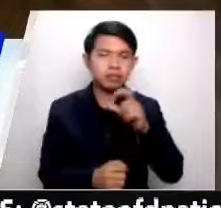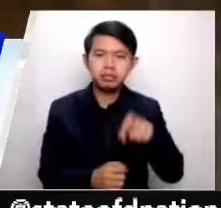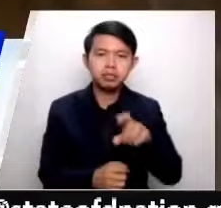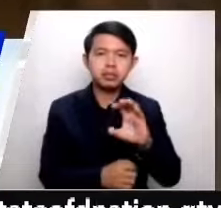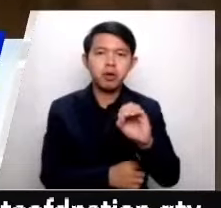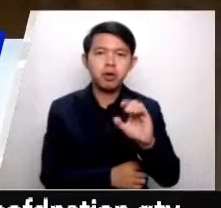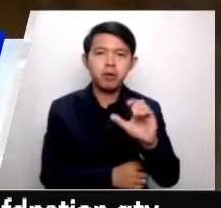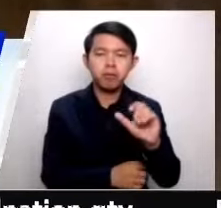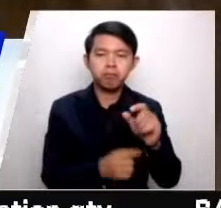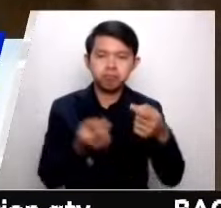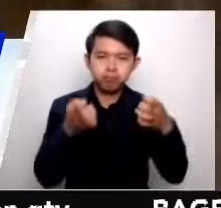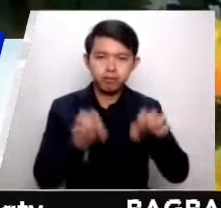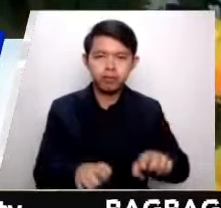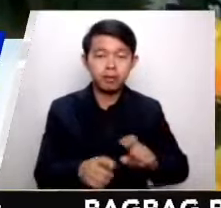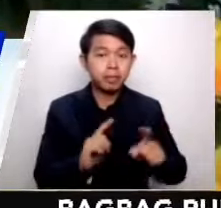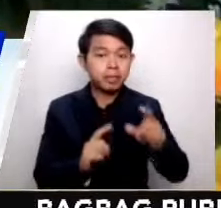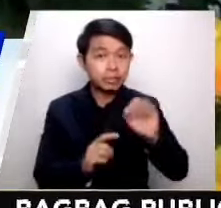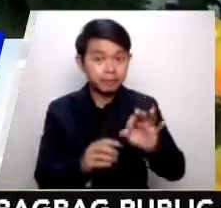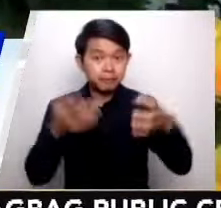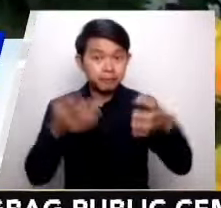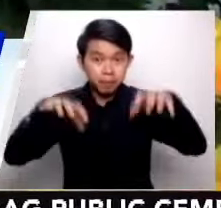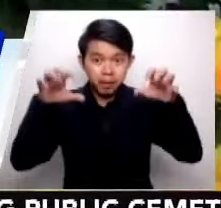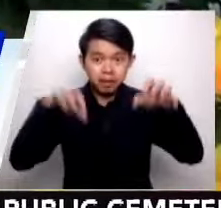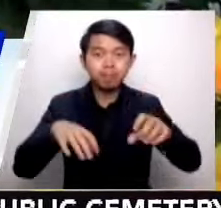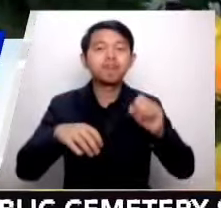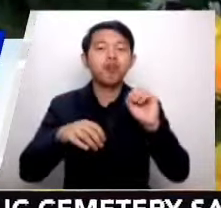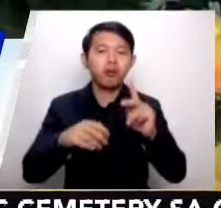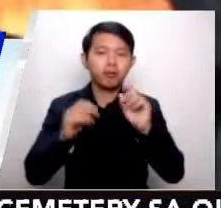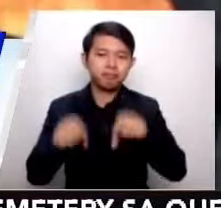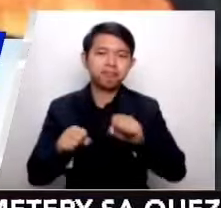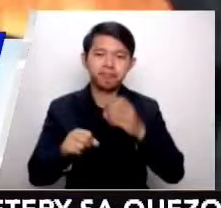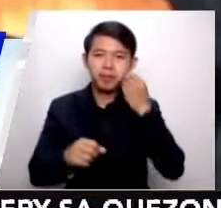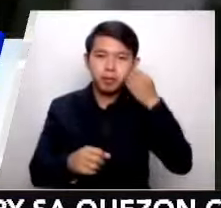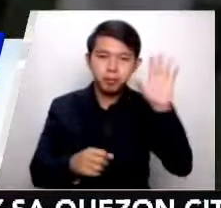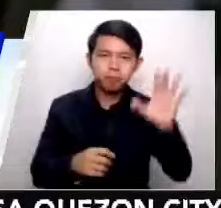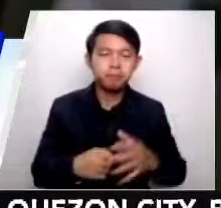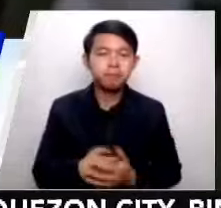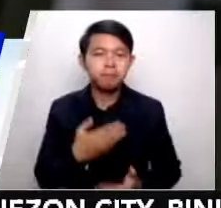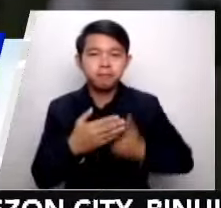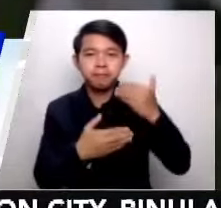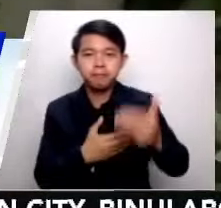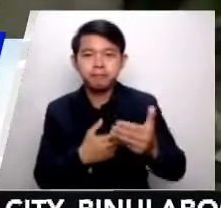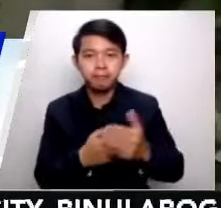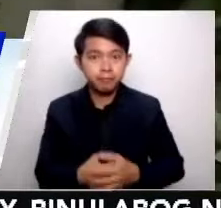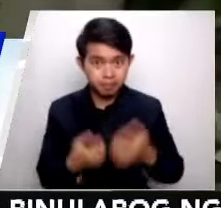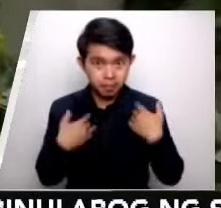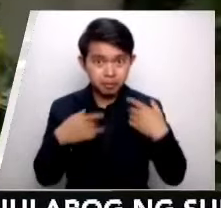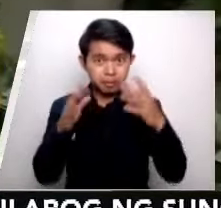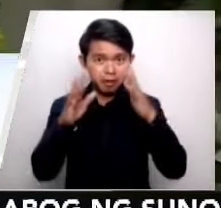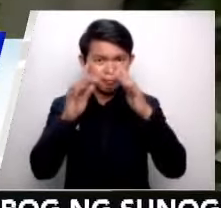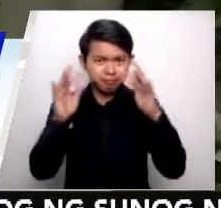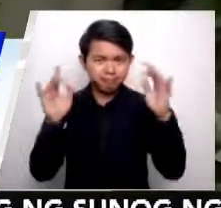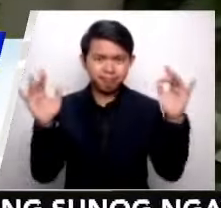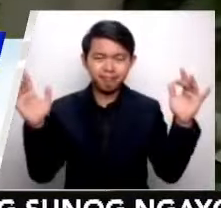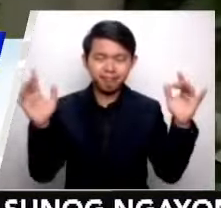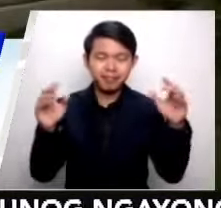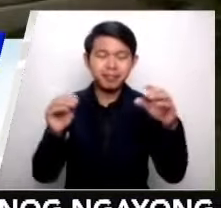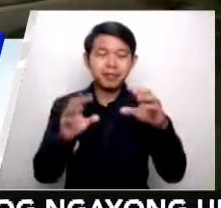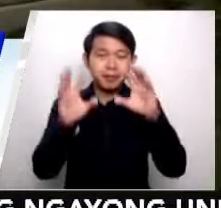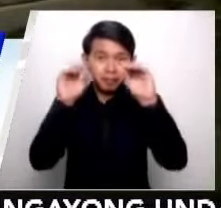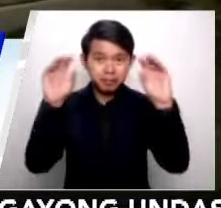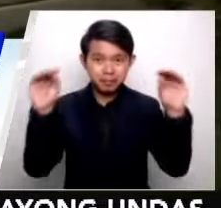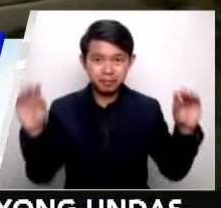na. Ang puntod namang ito pinalibutan ng mga palamuti at Christmas lights. May mga bulaklak at kandila na rin